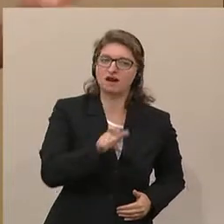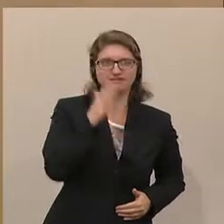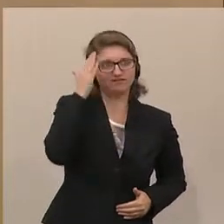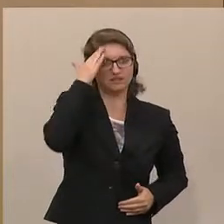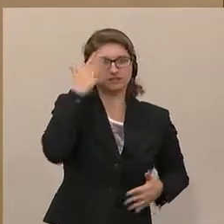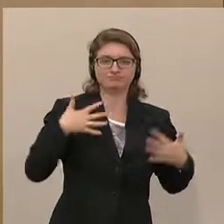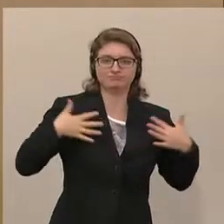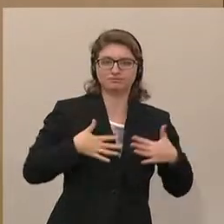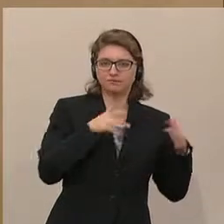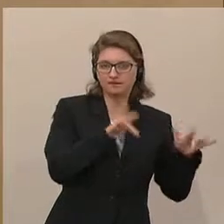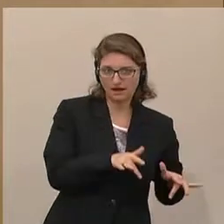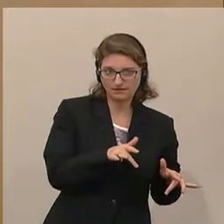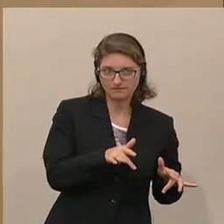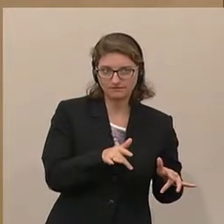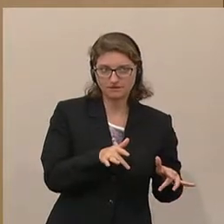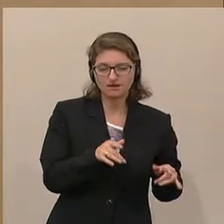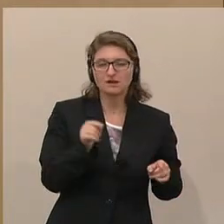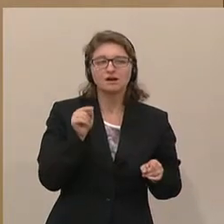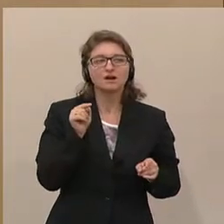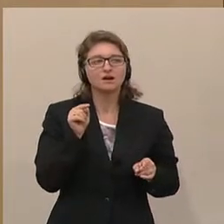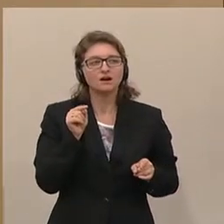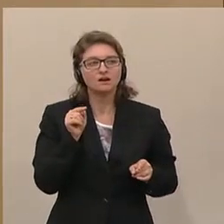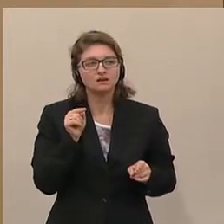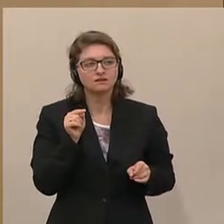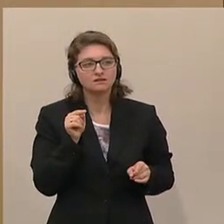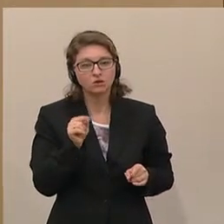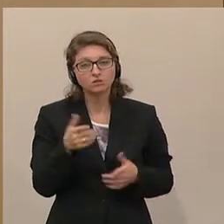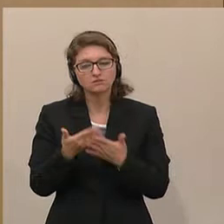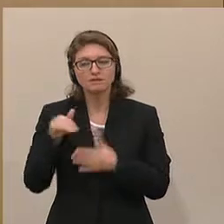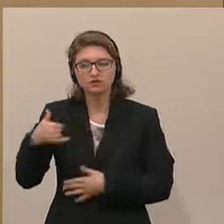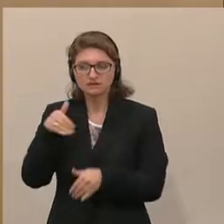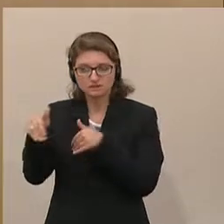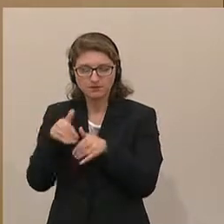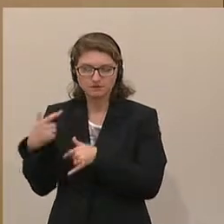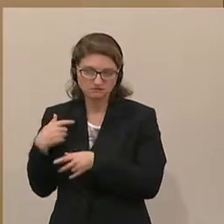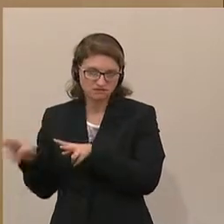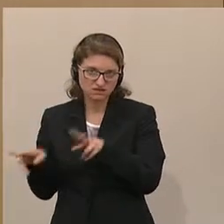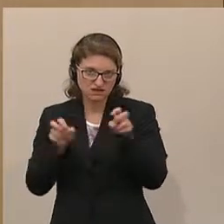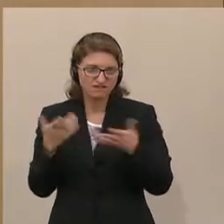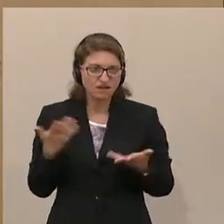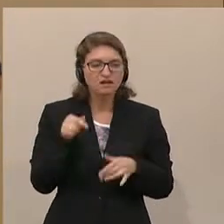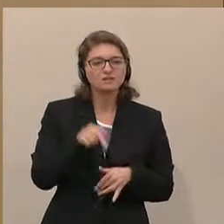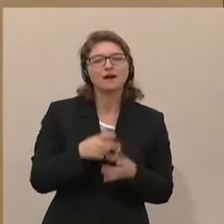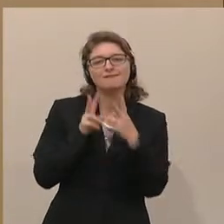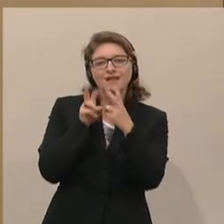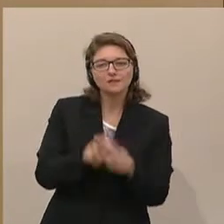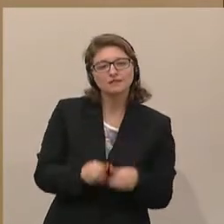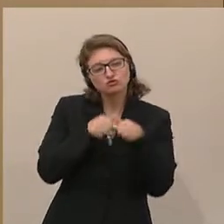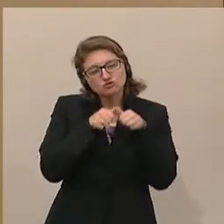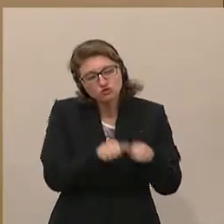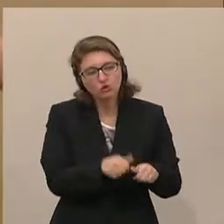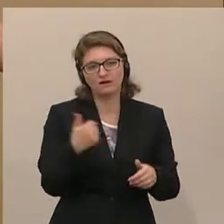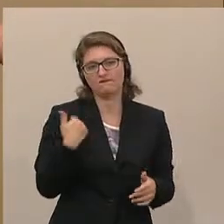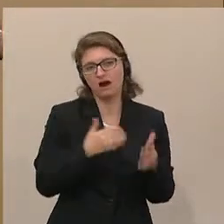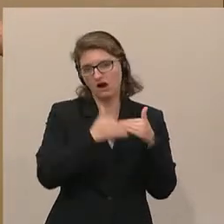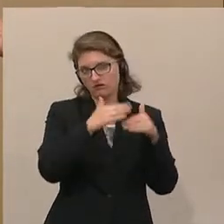und weil, um den Herrn Justizminister zu zitieren, ein Ermittlungsdruck aufgebaut wurde.